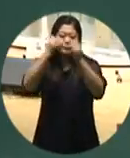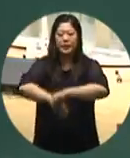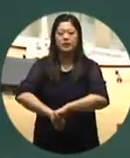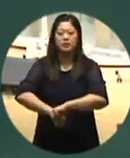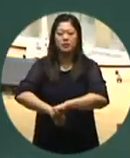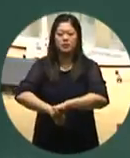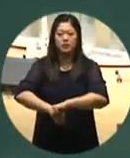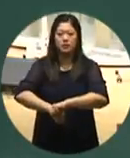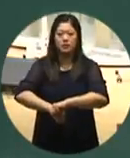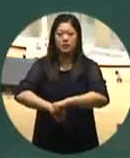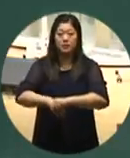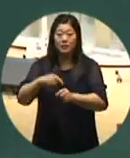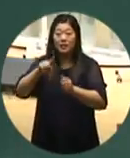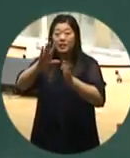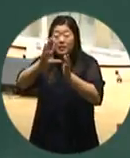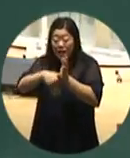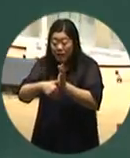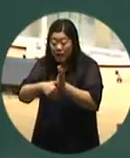사람이